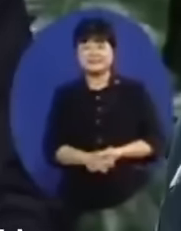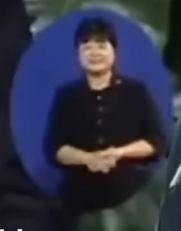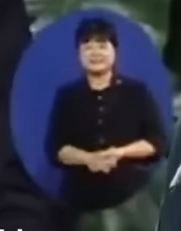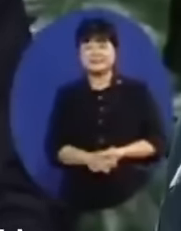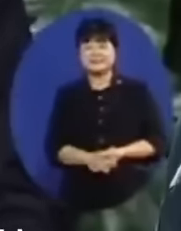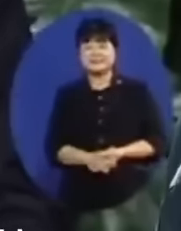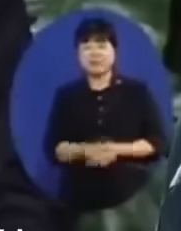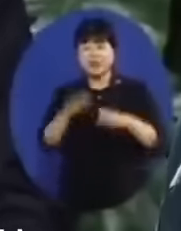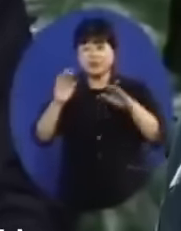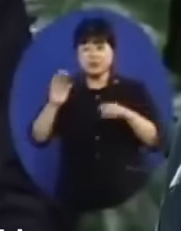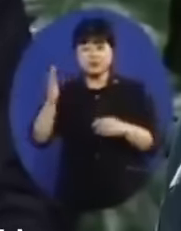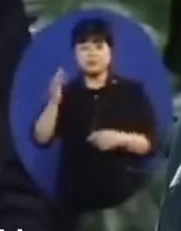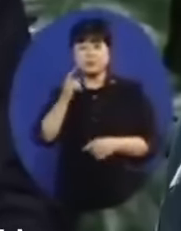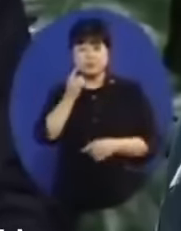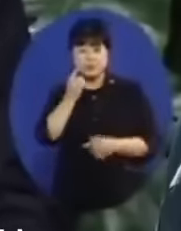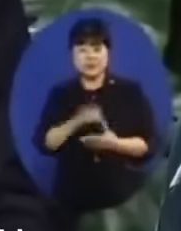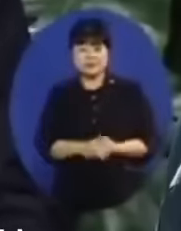근데 요 사이는